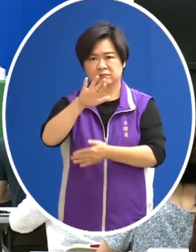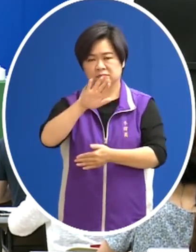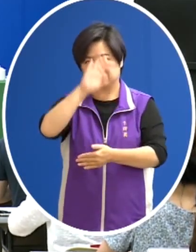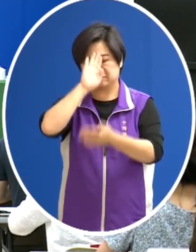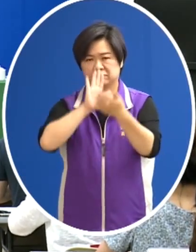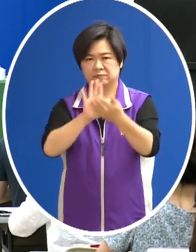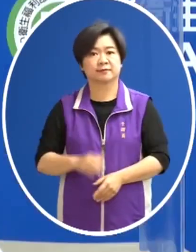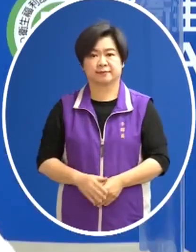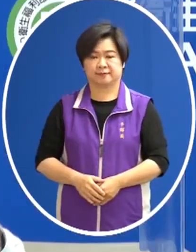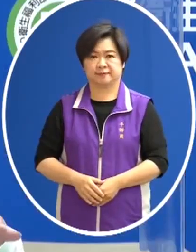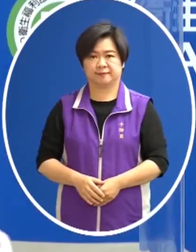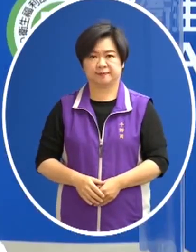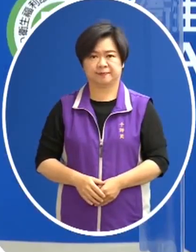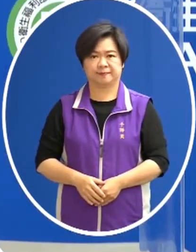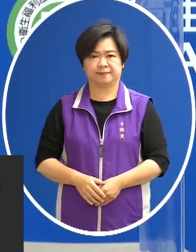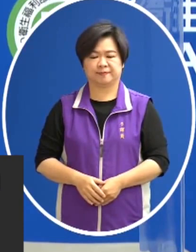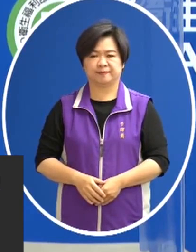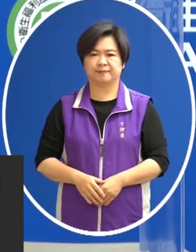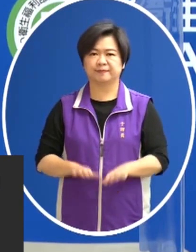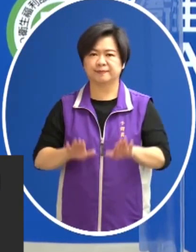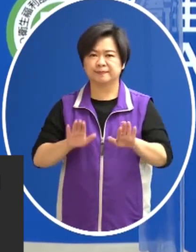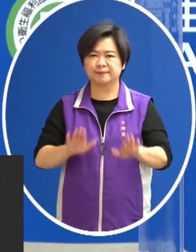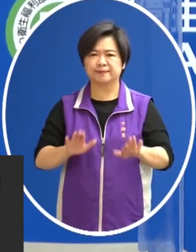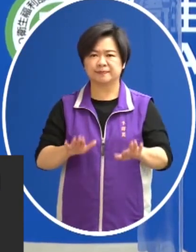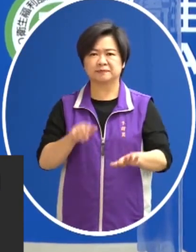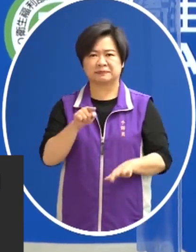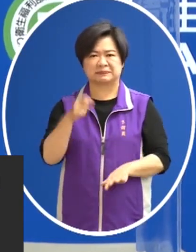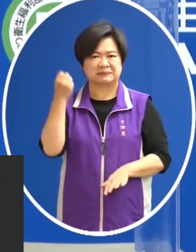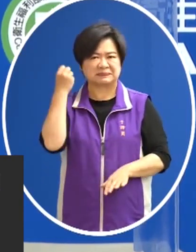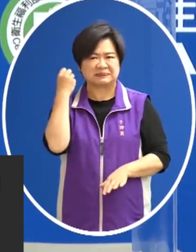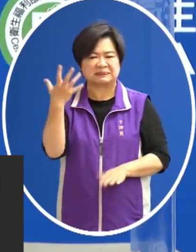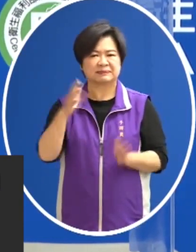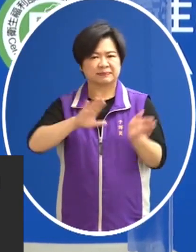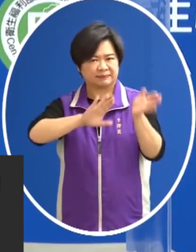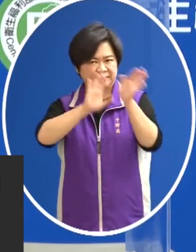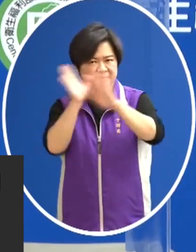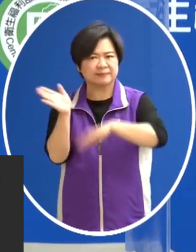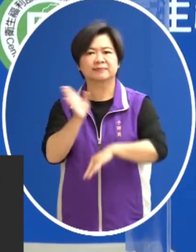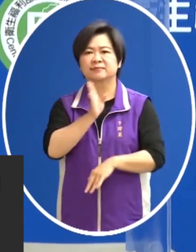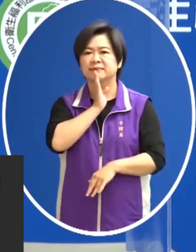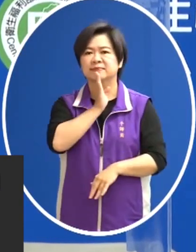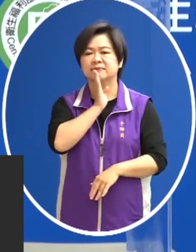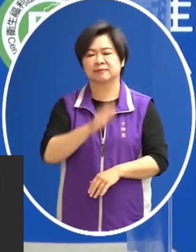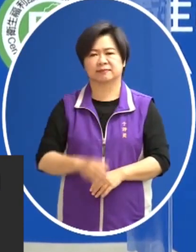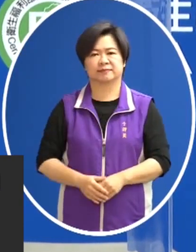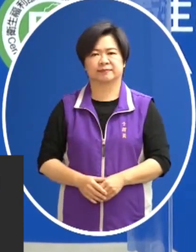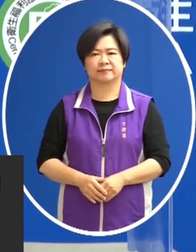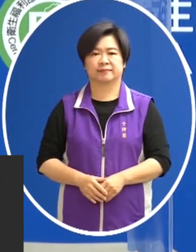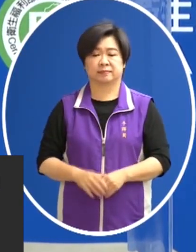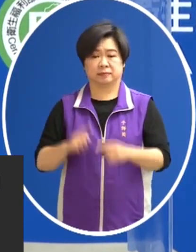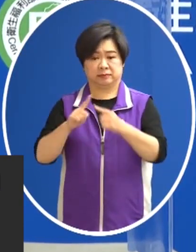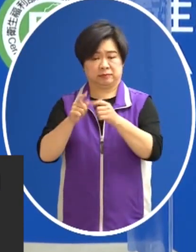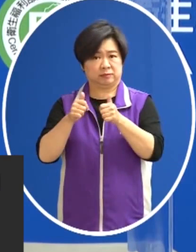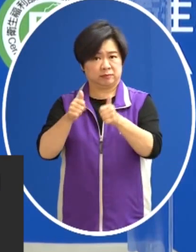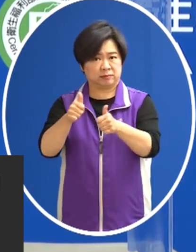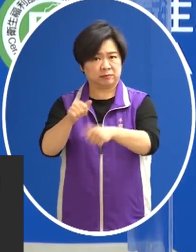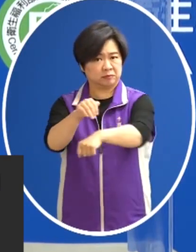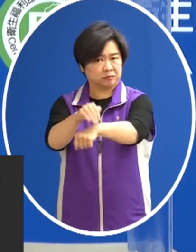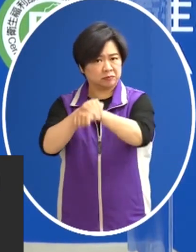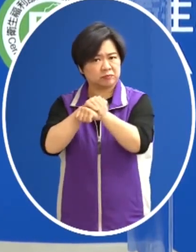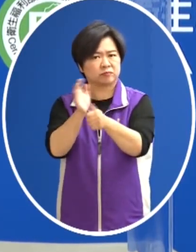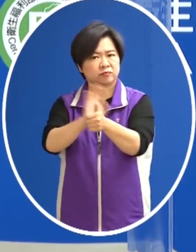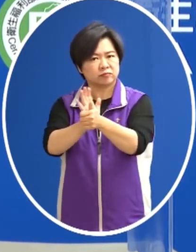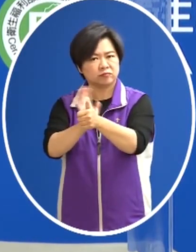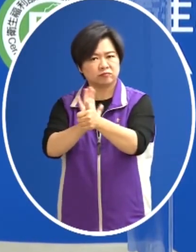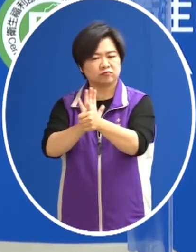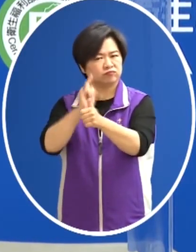些初步的规划吗？ 当然，现在这是一个比较新的一个情况，好，那不过是人道的救援，我们当然